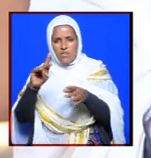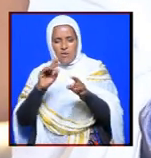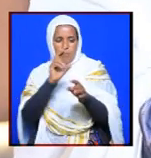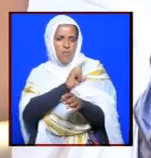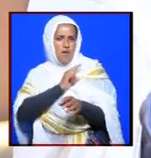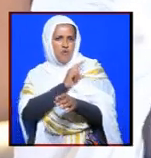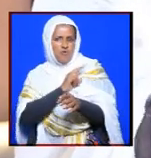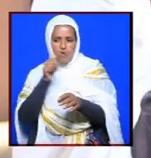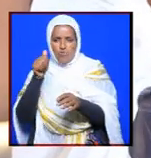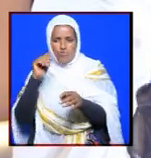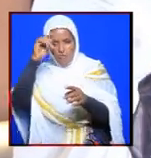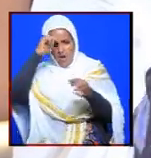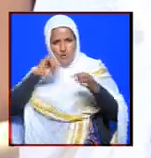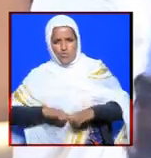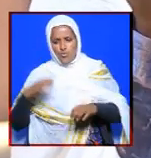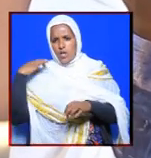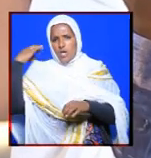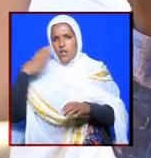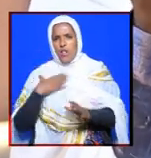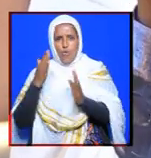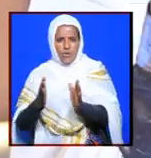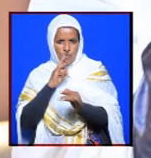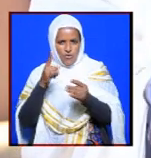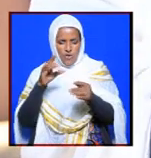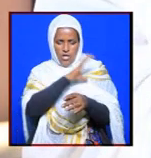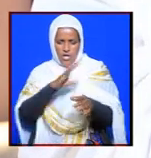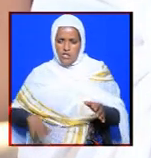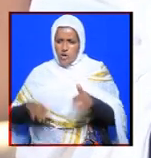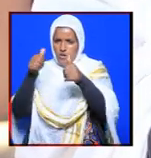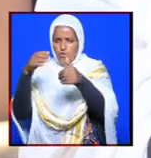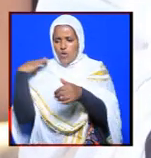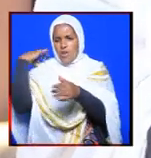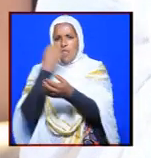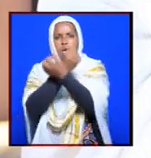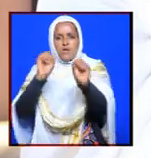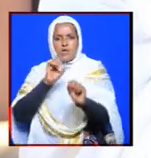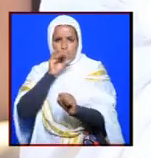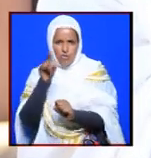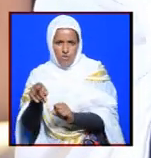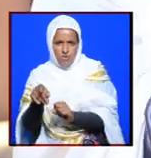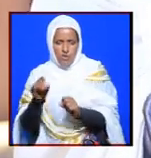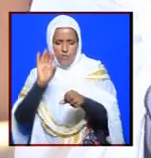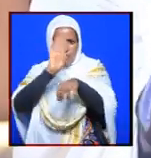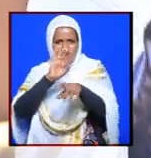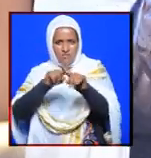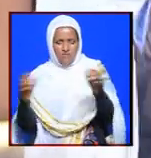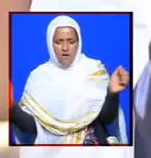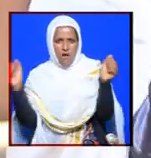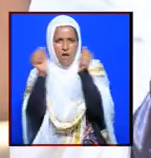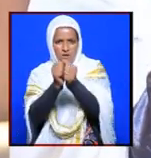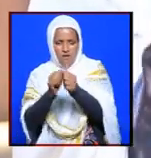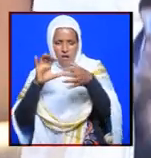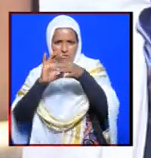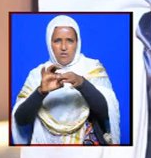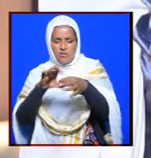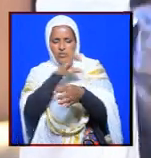በጠባዩ ተሐድሶ ያው ስለሆነ ግላዊ ነው። ጌታን ራሱ የግል አዳኝ ነው የሚለው ሁሉ ነገር የግል ነው። ቤተክርስቲያን ግን የጋራ አንድነት